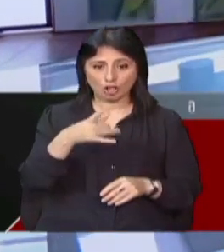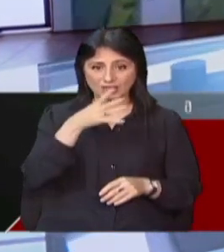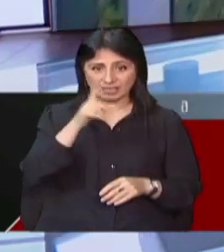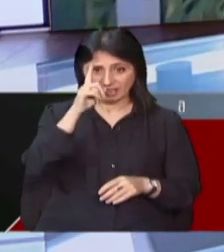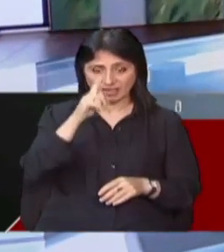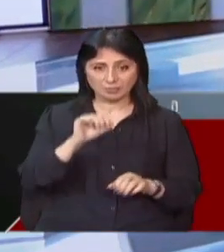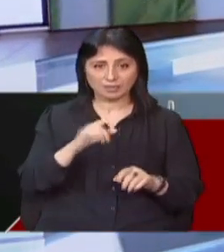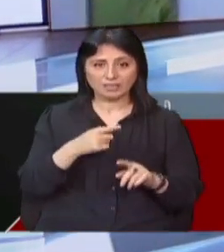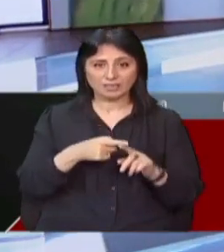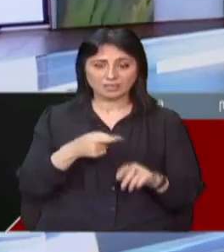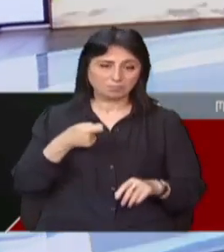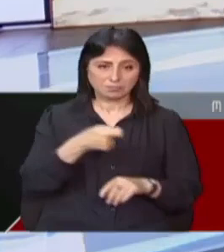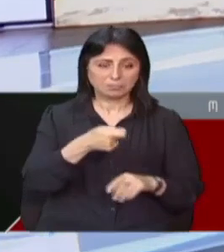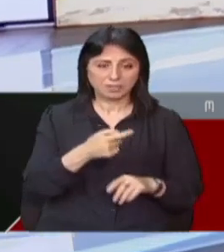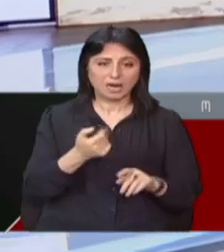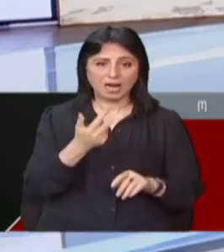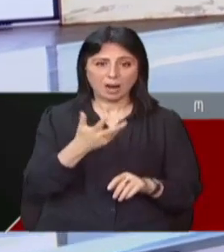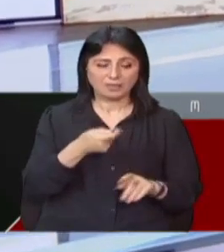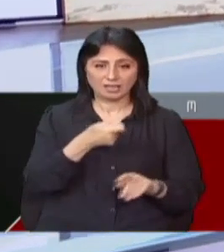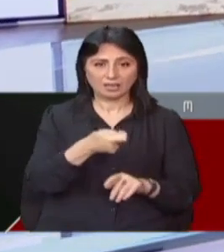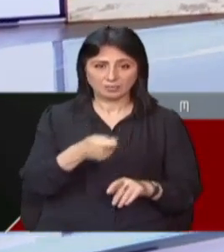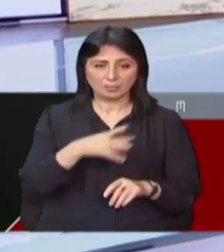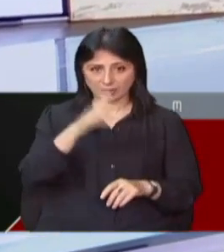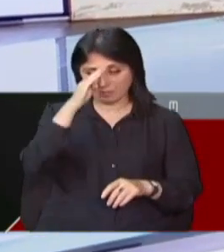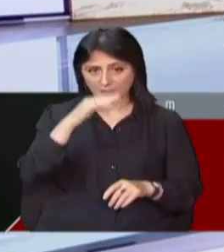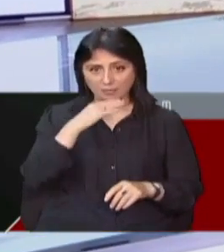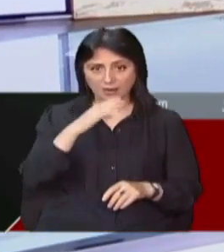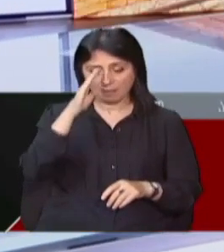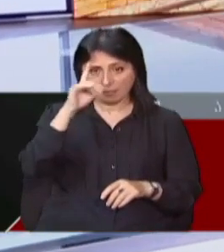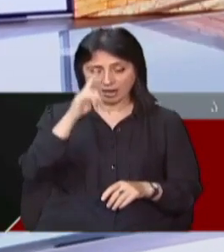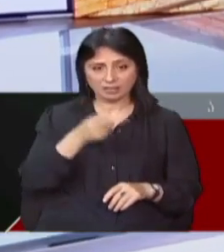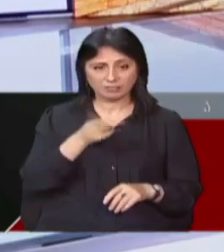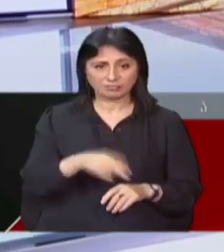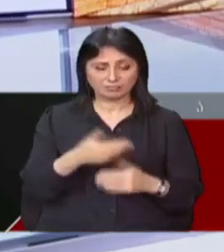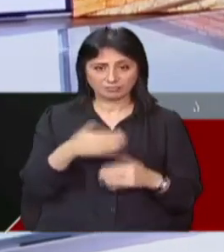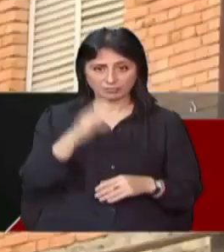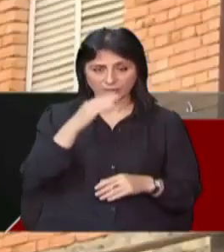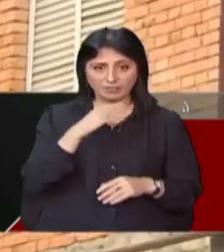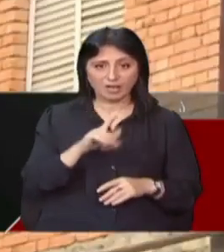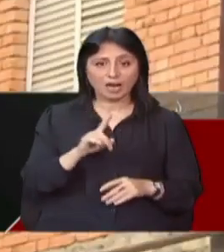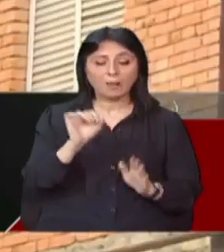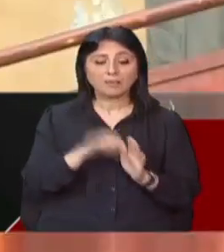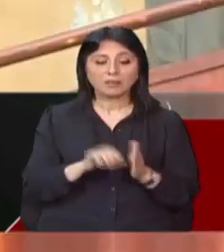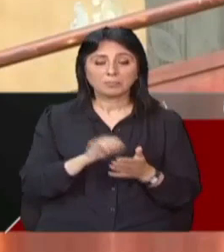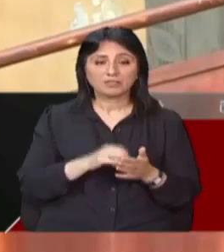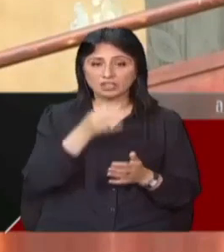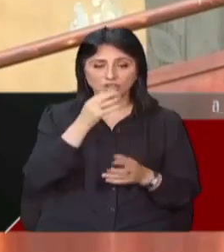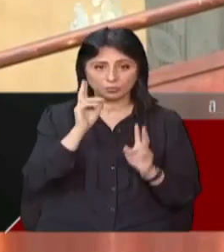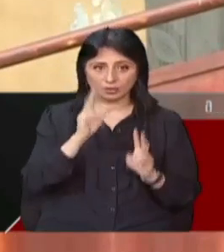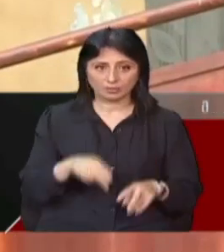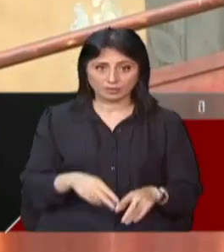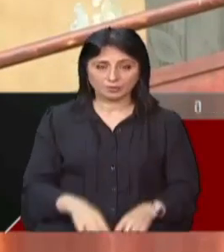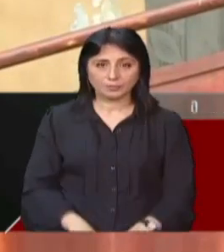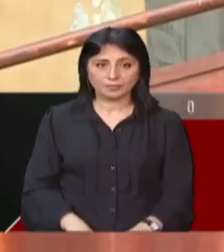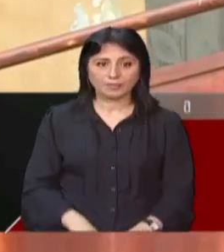ბიჭმა მამას ცივი იარაღით სხეულზე რამდენიმე სასიკვდილო ჭრილობა მიაყენა. მამაკაცი ადგილზე გარდაიცვალა. რა გახდა მკვლელობის მიზეზი ჯერჯერობით